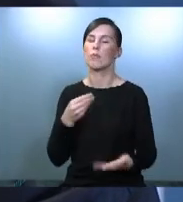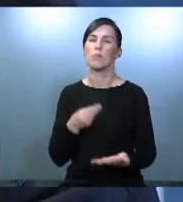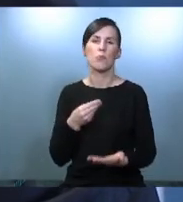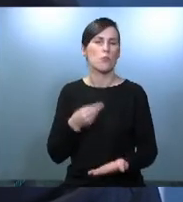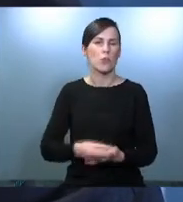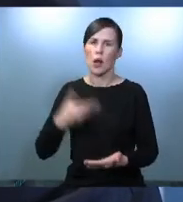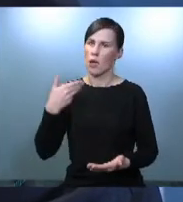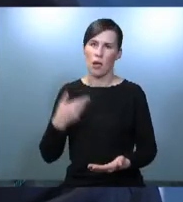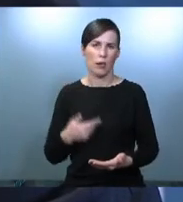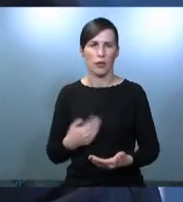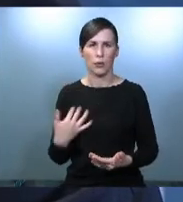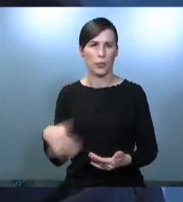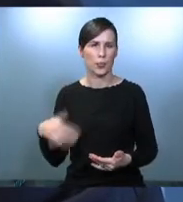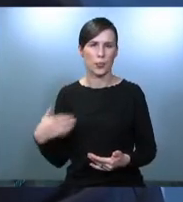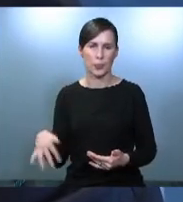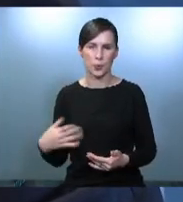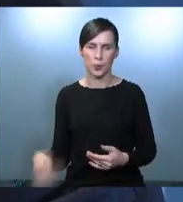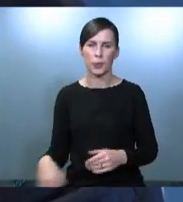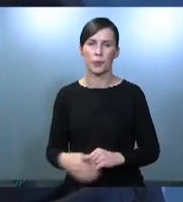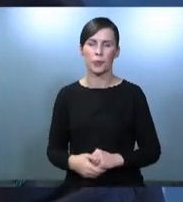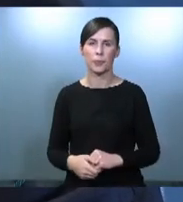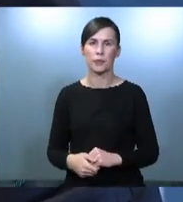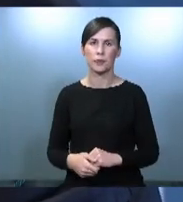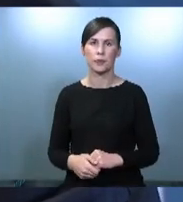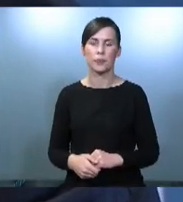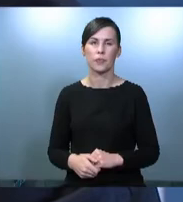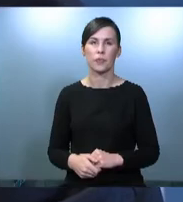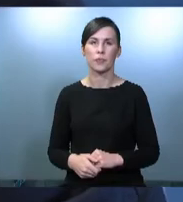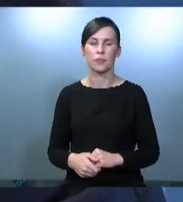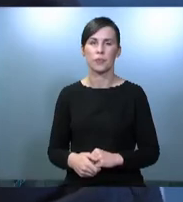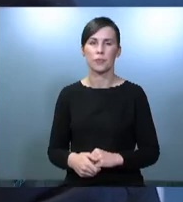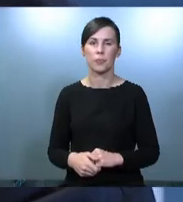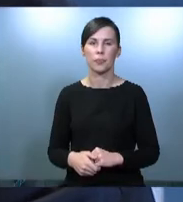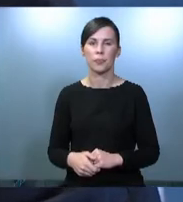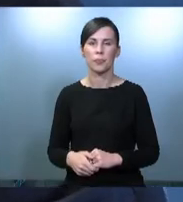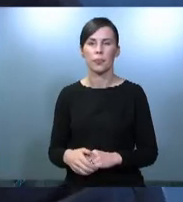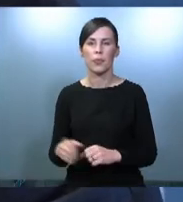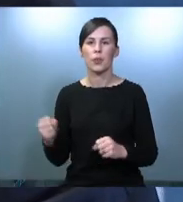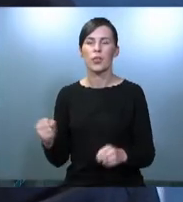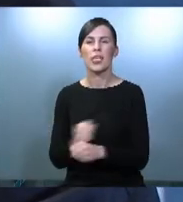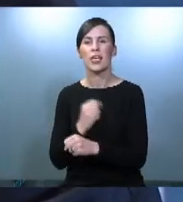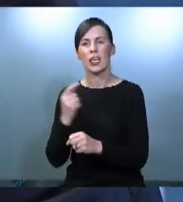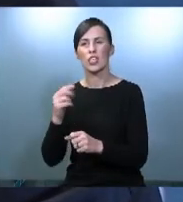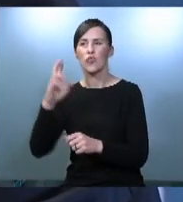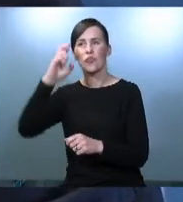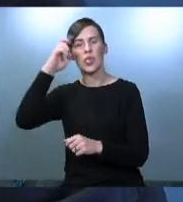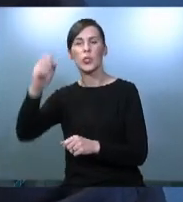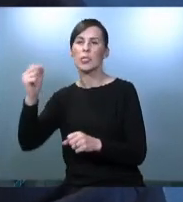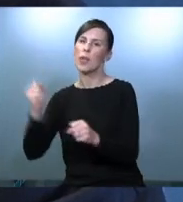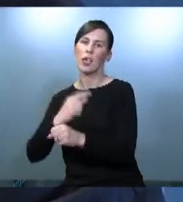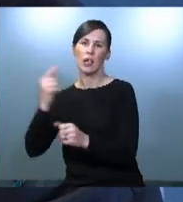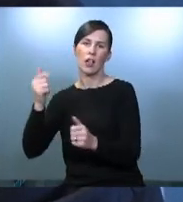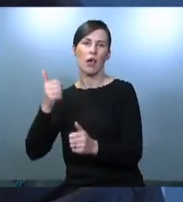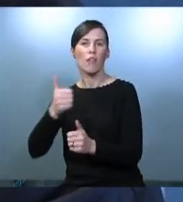per metus pasidaroma matoma ir čia, kaip minėjau, jau reikia ir politinės valios, ir iš vyriausybės.